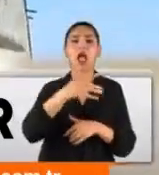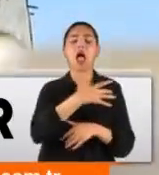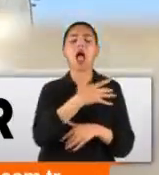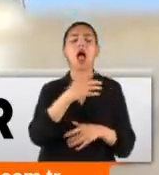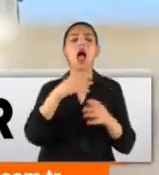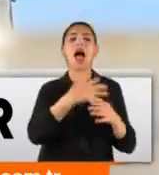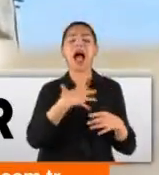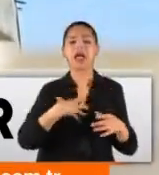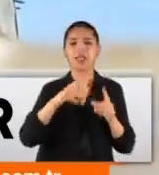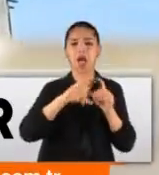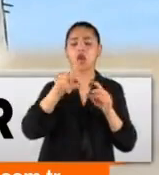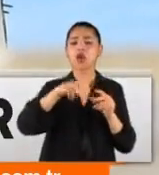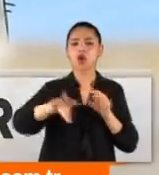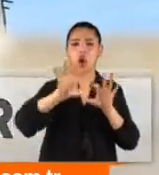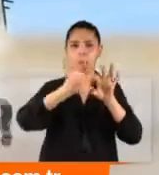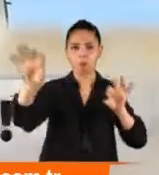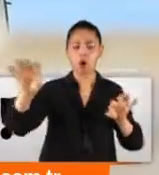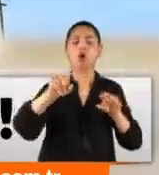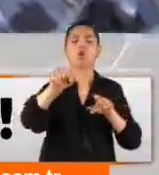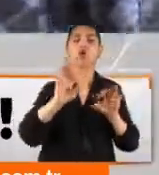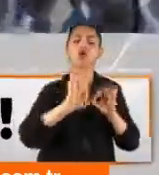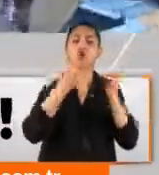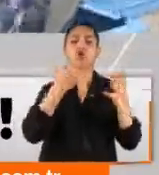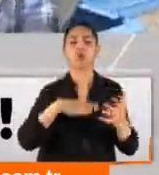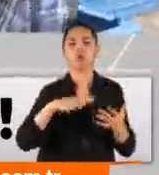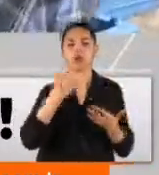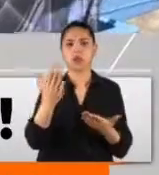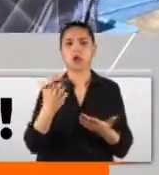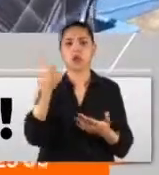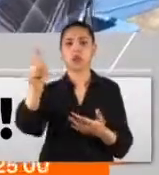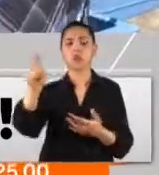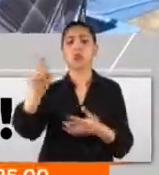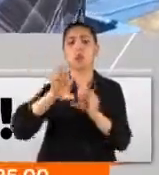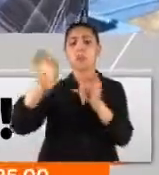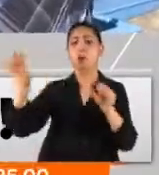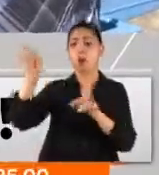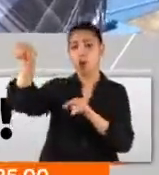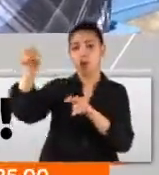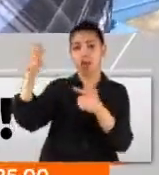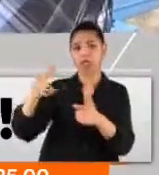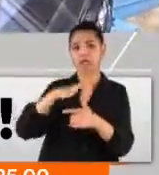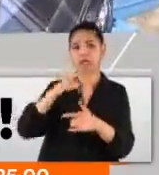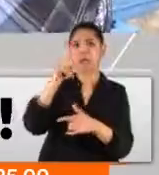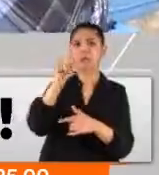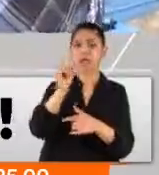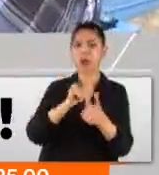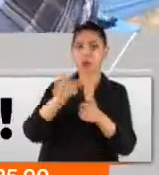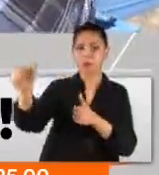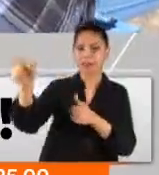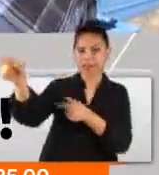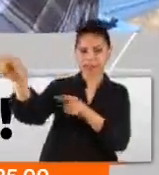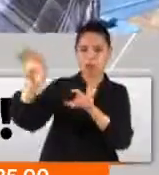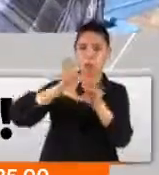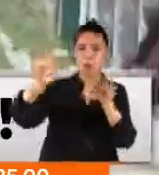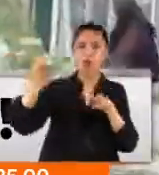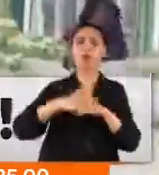ana hattan doğru çekilerek susuzluk sorununa çözüm bulunması sporcusu geçiyor tesisatlar bir kilometre çekip Buraya